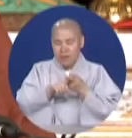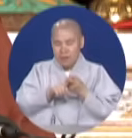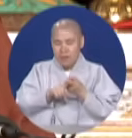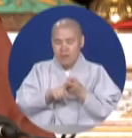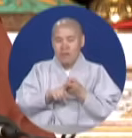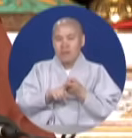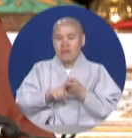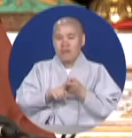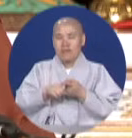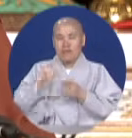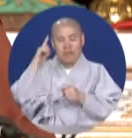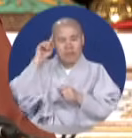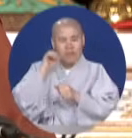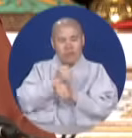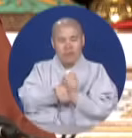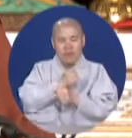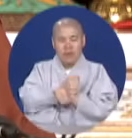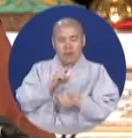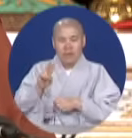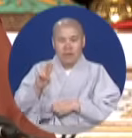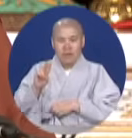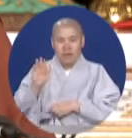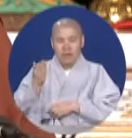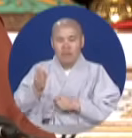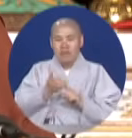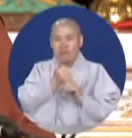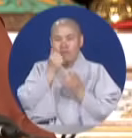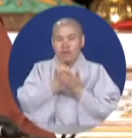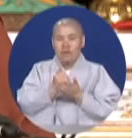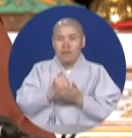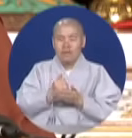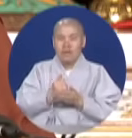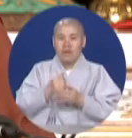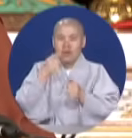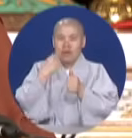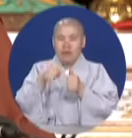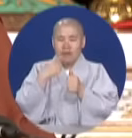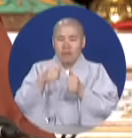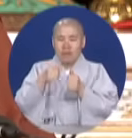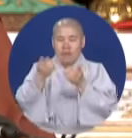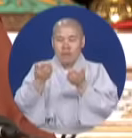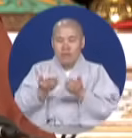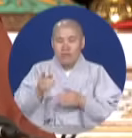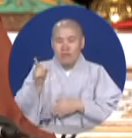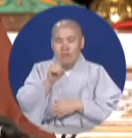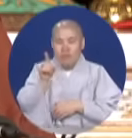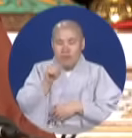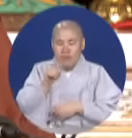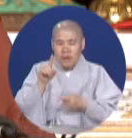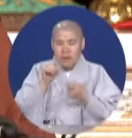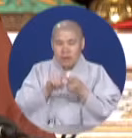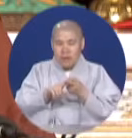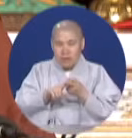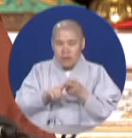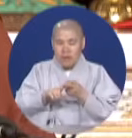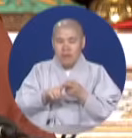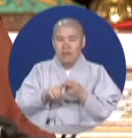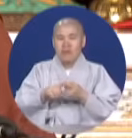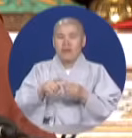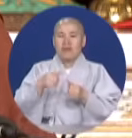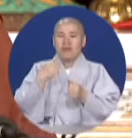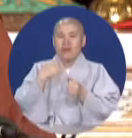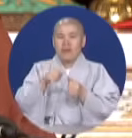가르쳐 주셨는가? 그 가르침을 잘 받들어서 우리 스스로가